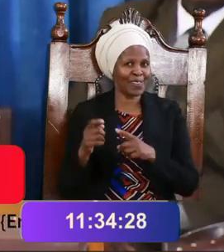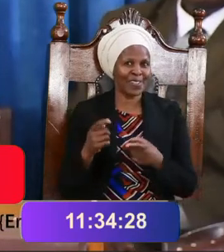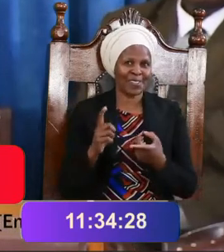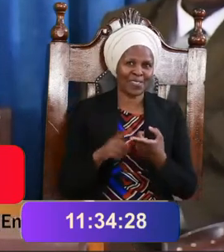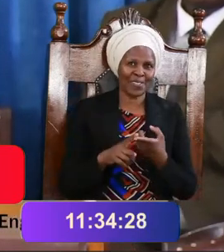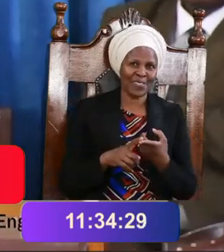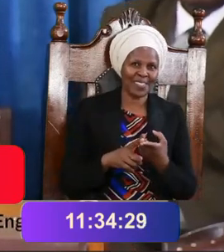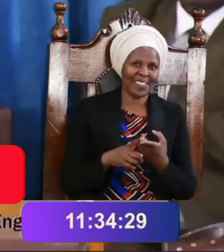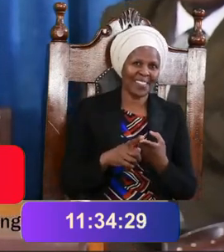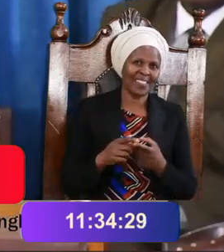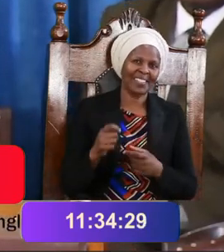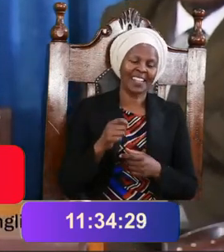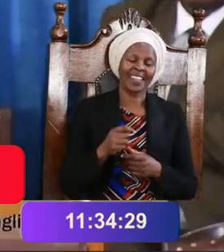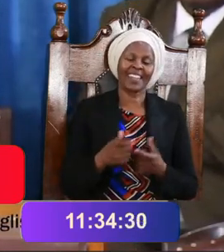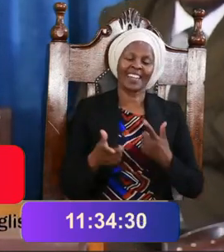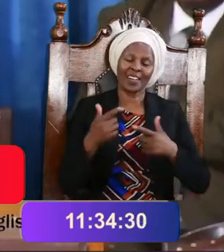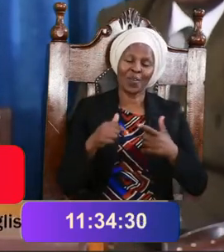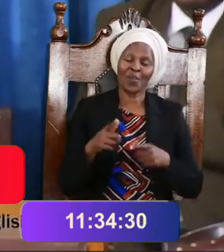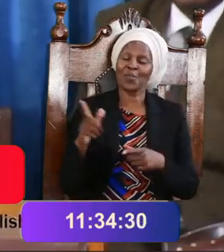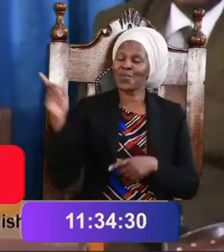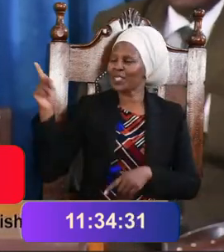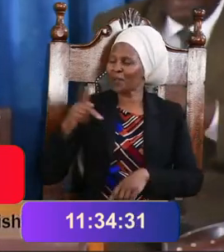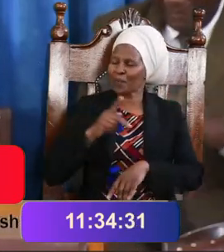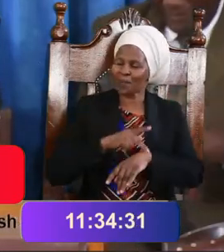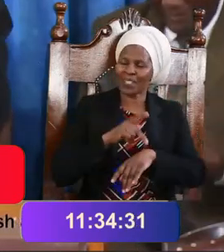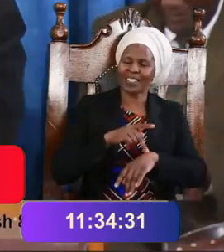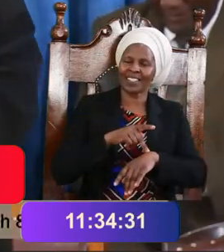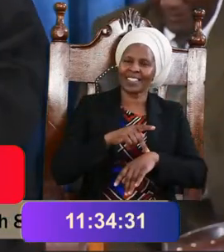nyingine mkuje Thome ili